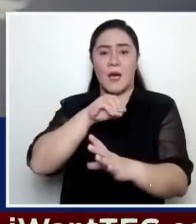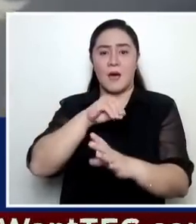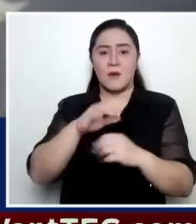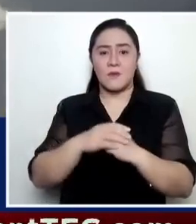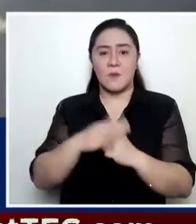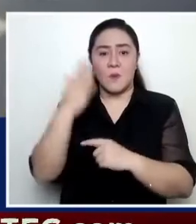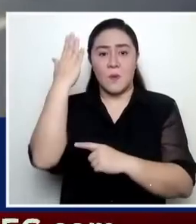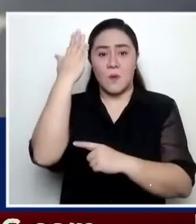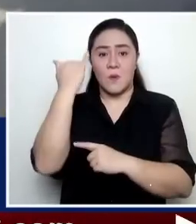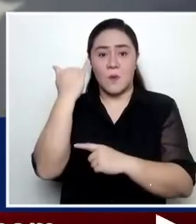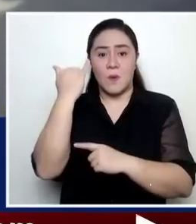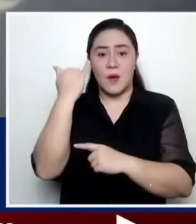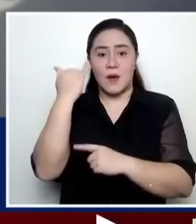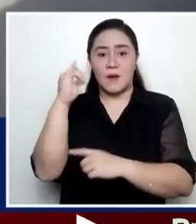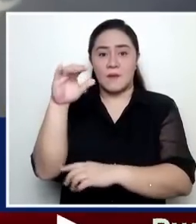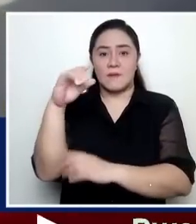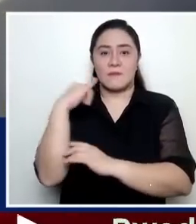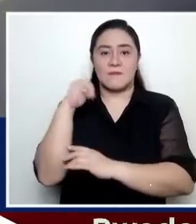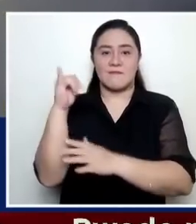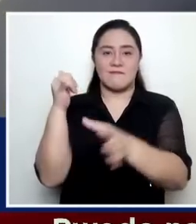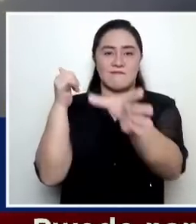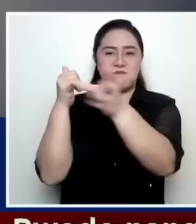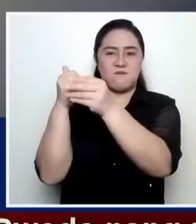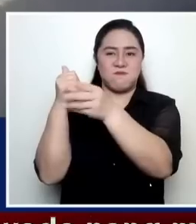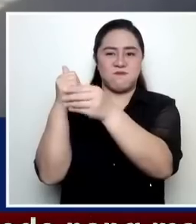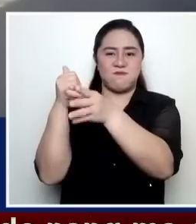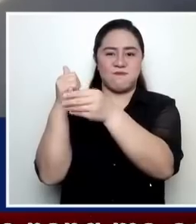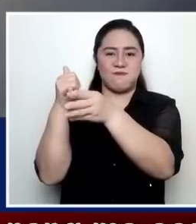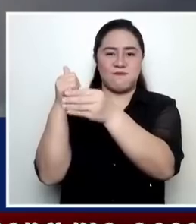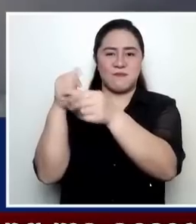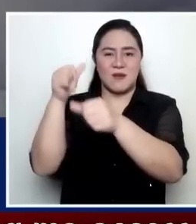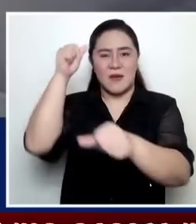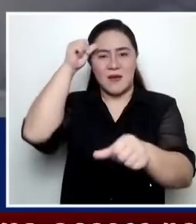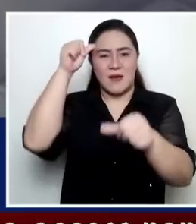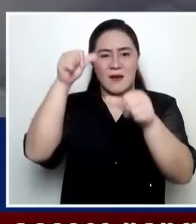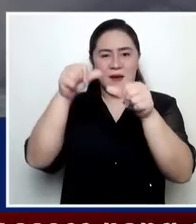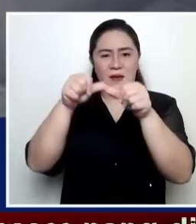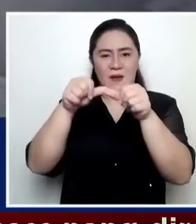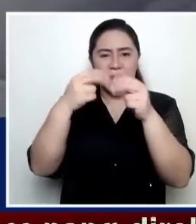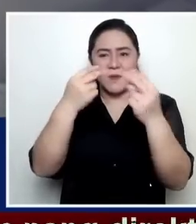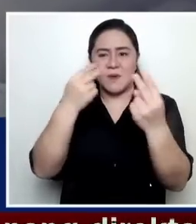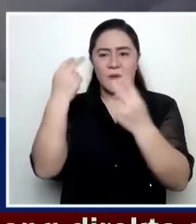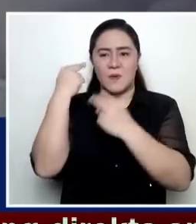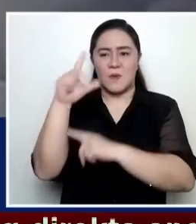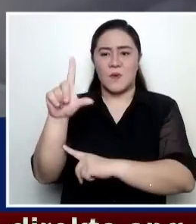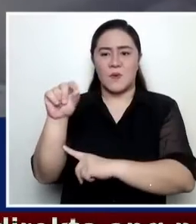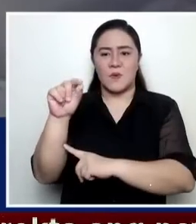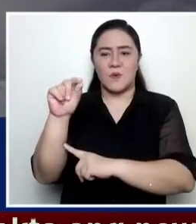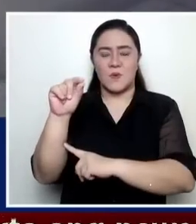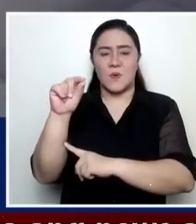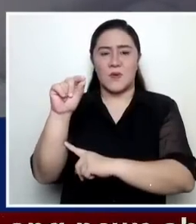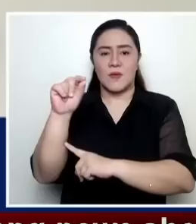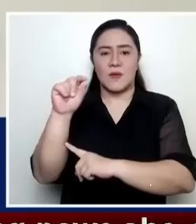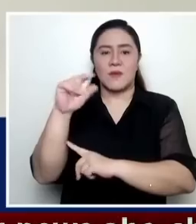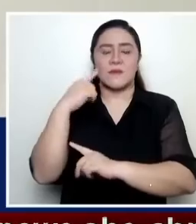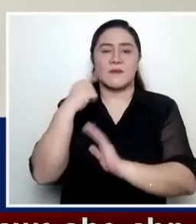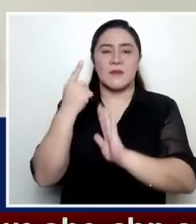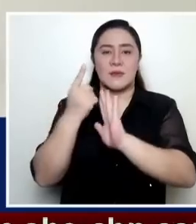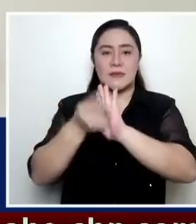Kumistulang CCTV footage na bumabalik sa alaala ang 20 segundo ng lagim na nangyari Miyerkules ng